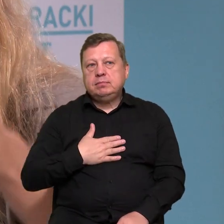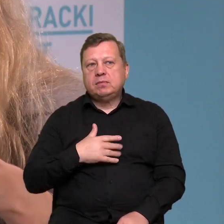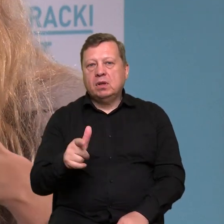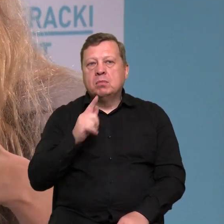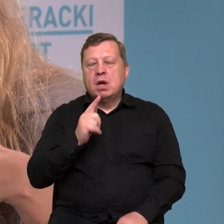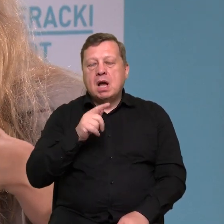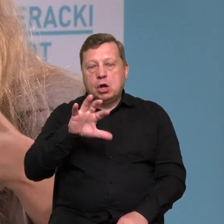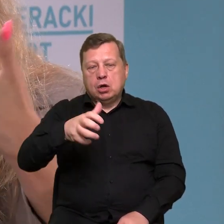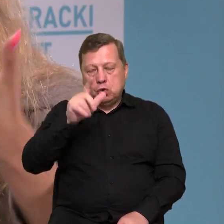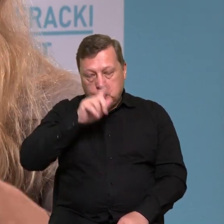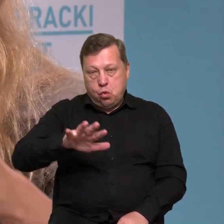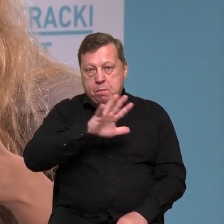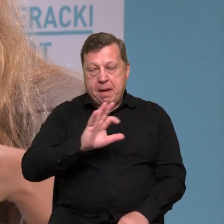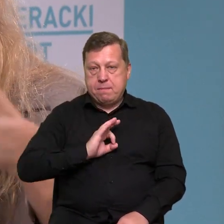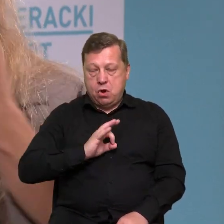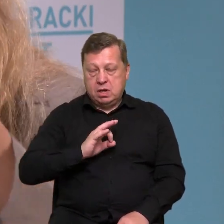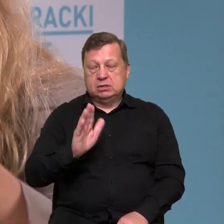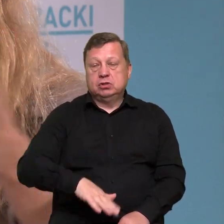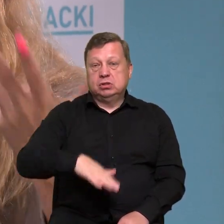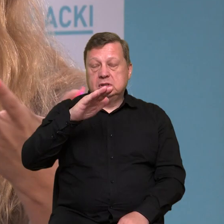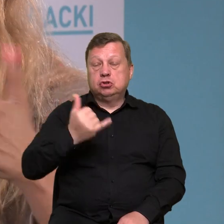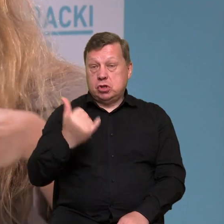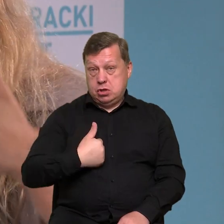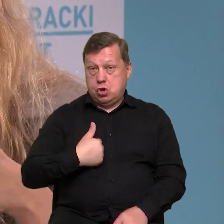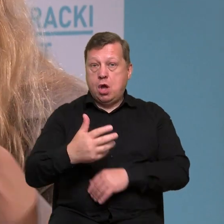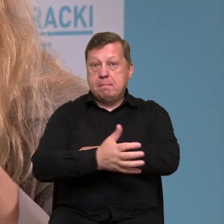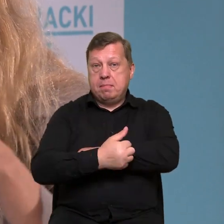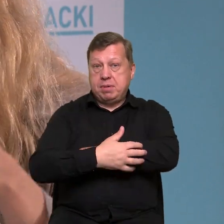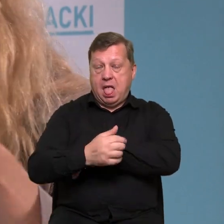socjalizacją klasową, jako dziecko ubogich